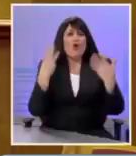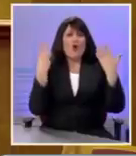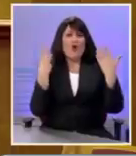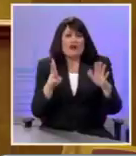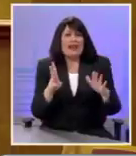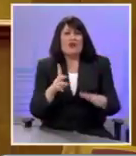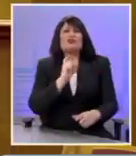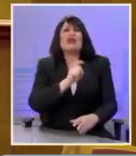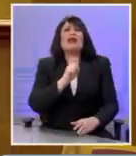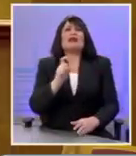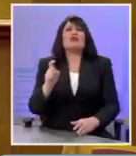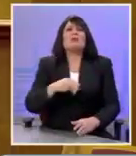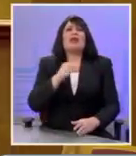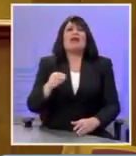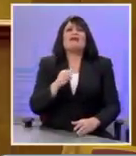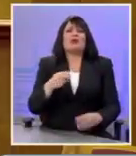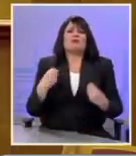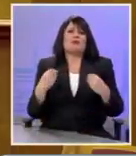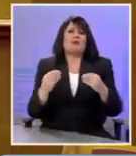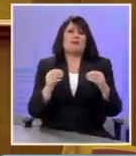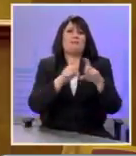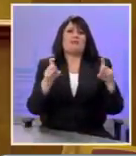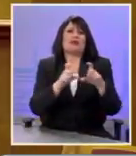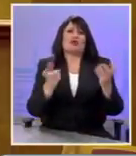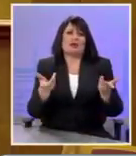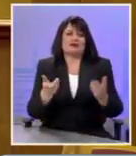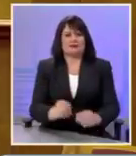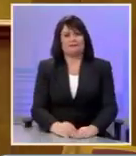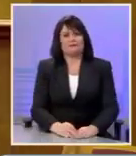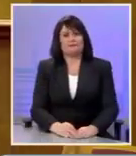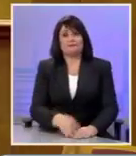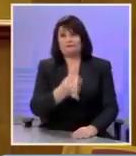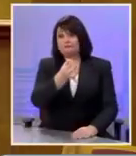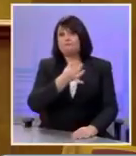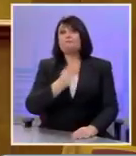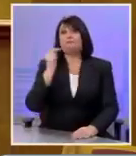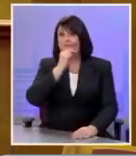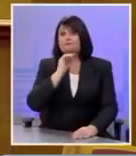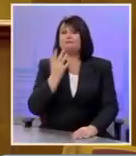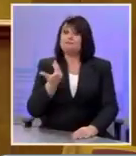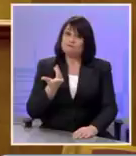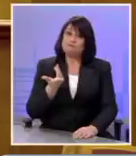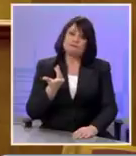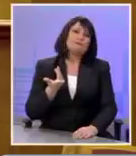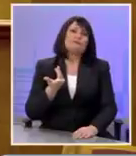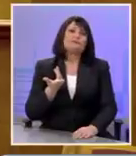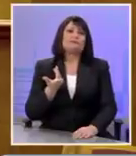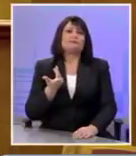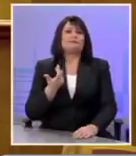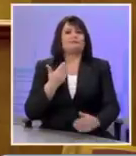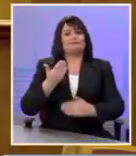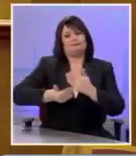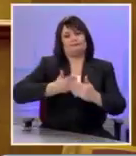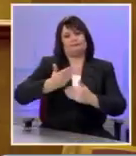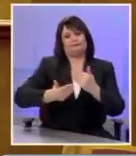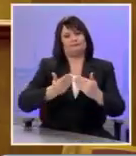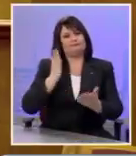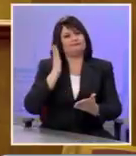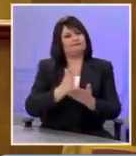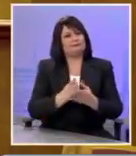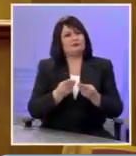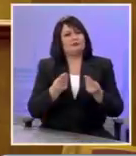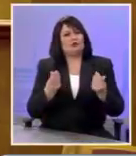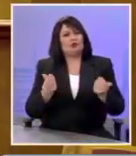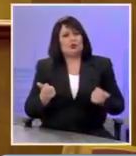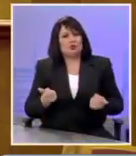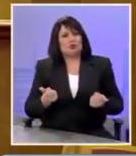800 εκατομμύρια ευρώ. Εκείνο όμως που δεν λέει είναι ότι με τη διαδικασία που επέλεξαν